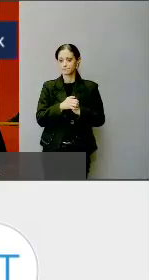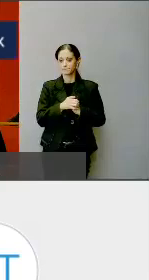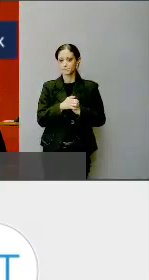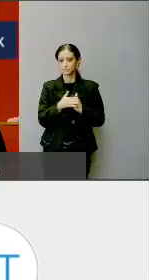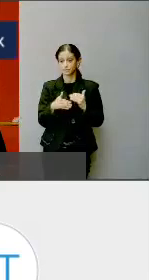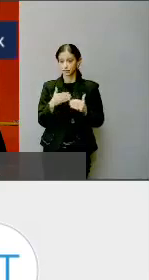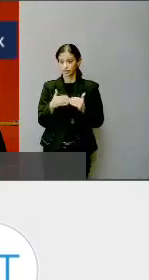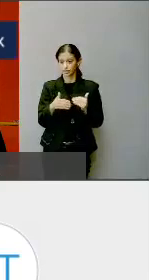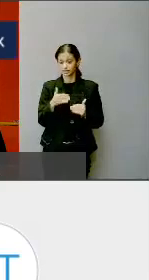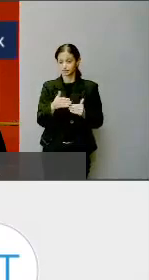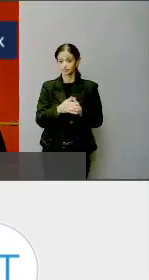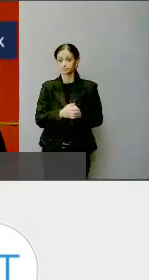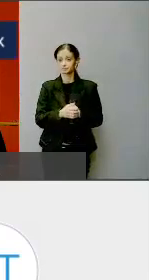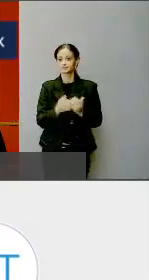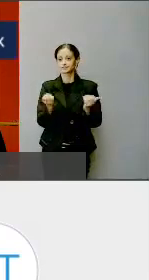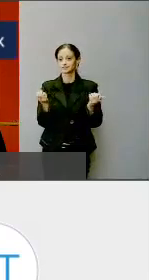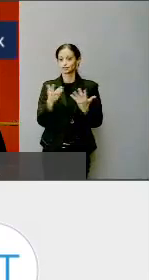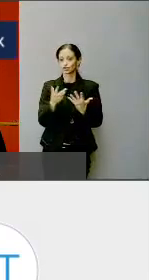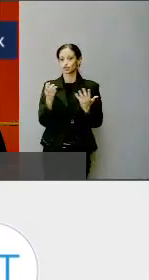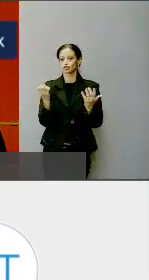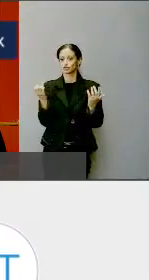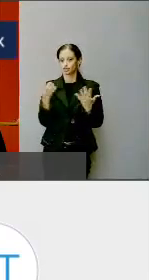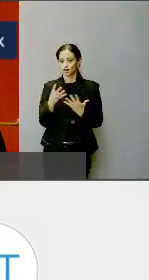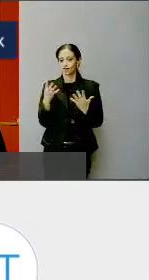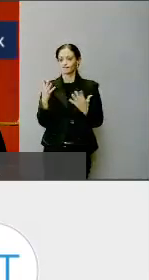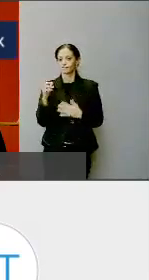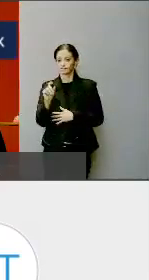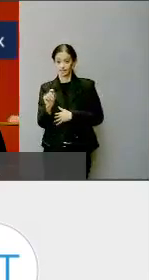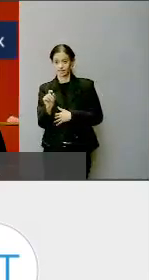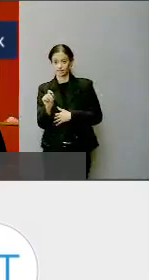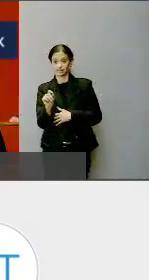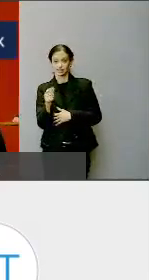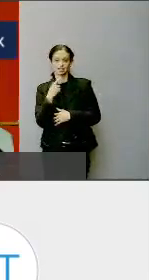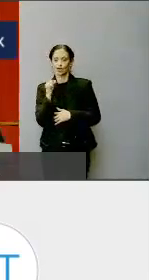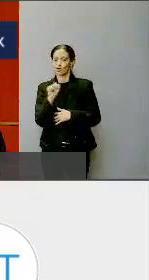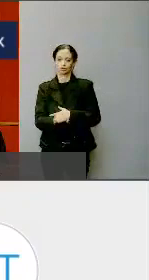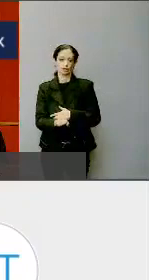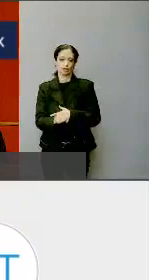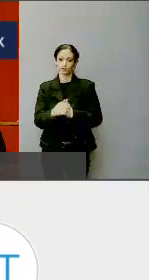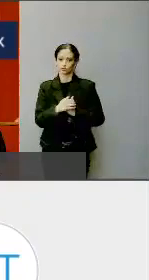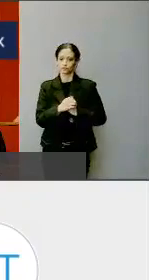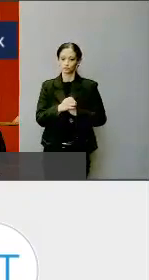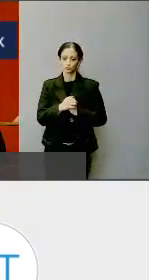papi 18 19 e 20 contrario